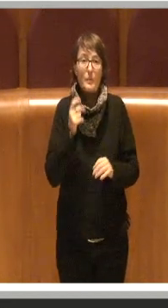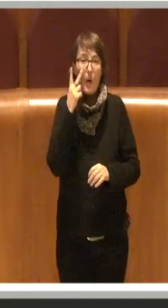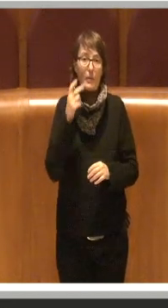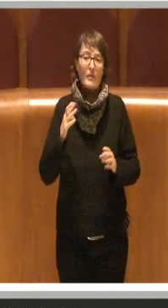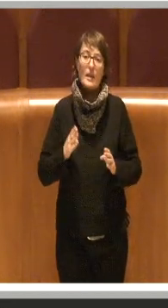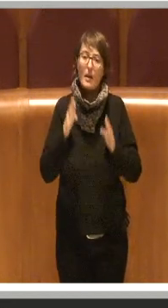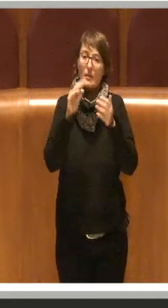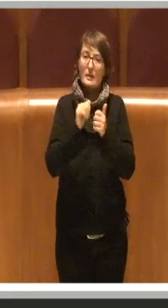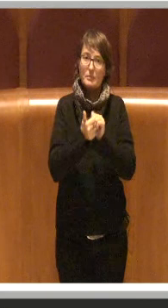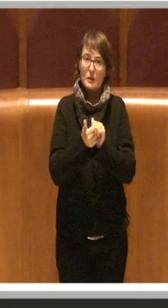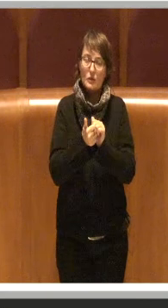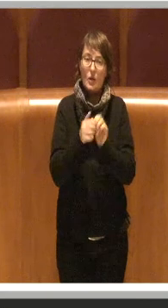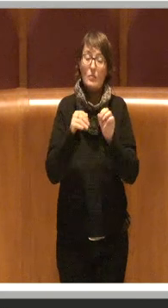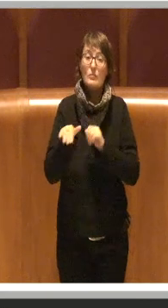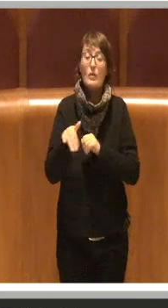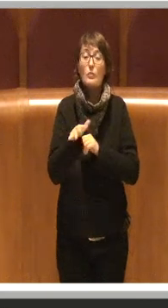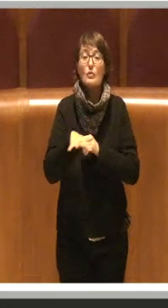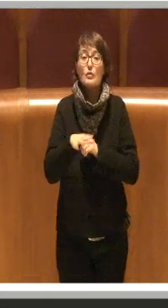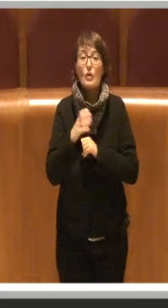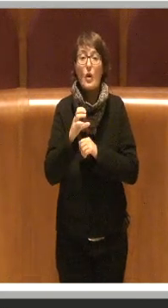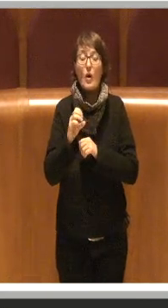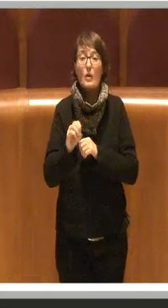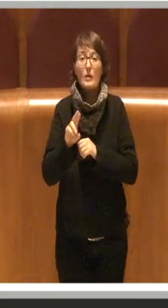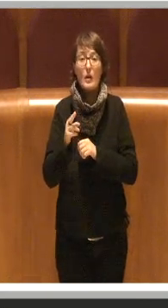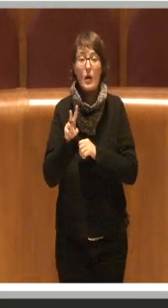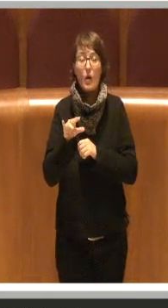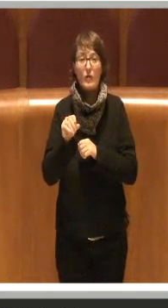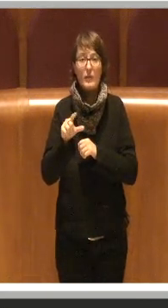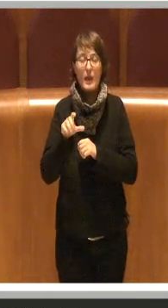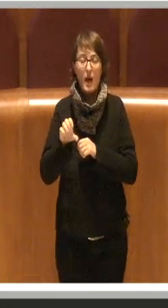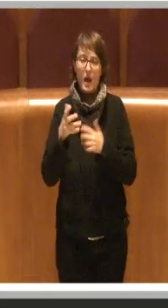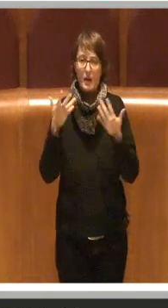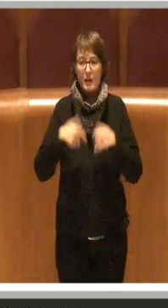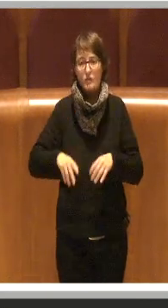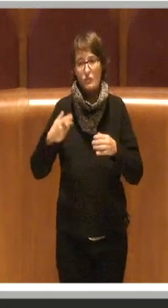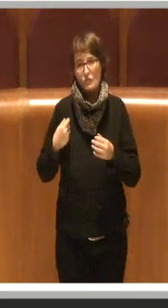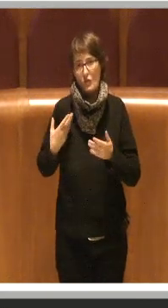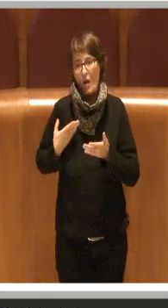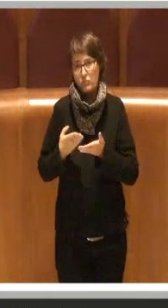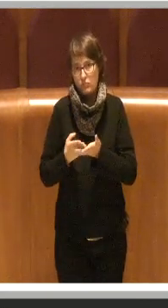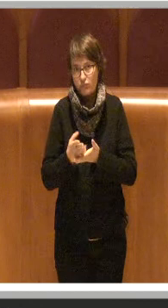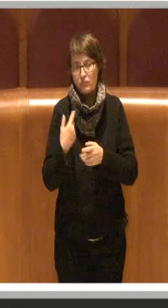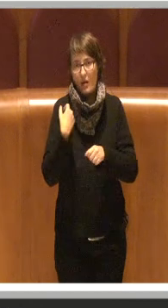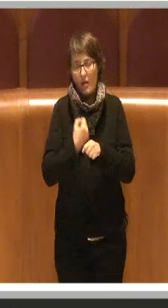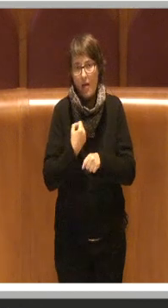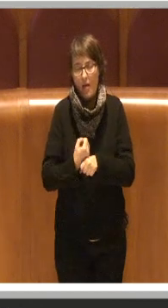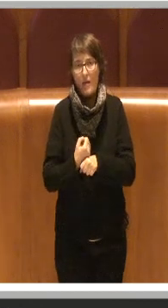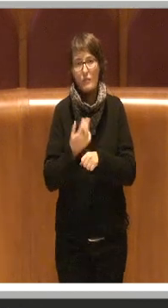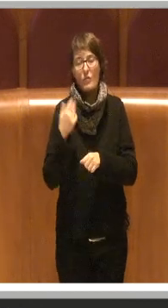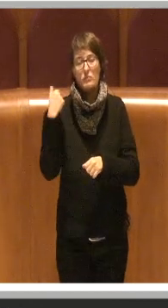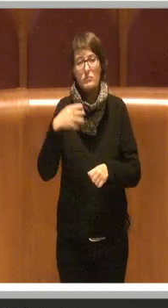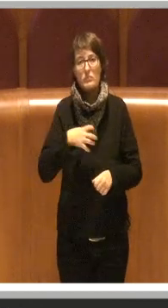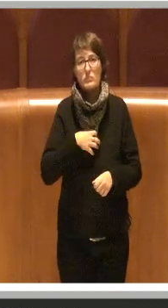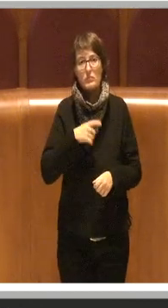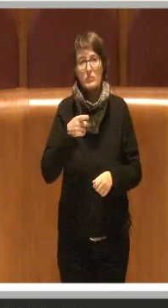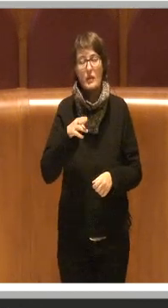dello sport a Corviale, per il quale c'è stato un grande lavoro negli anni passati, in particolar modo da parte dell'allora assessore Ghera